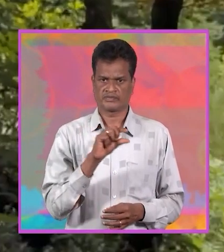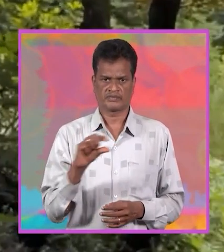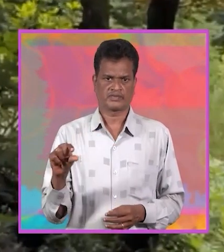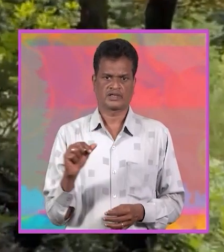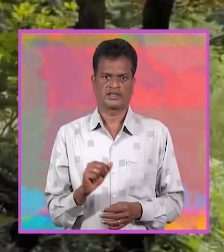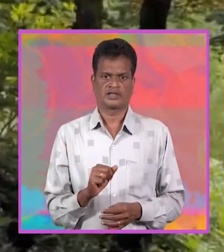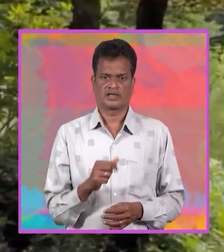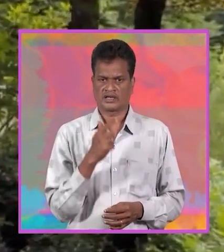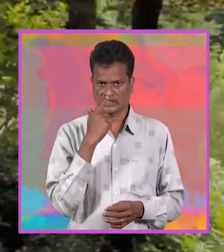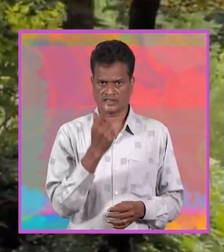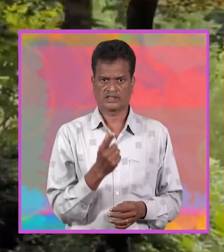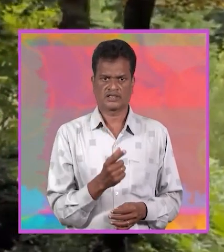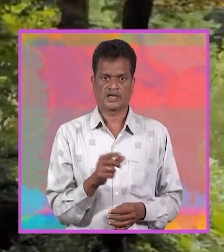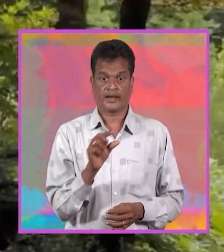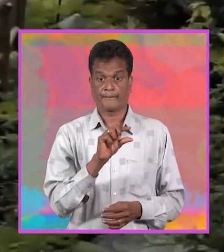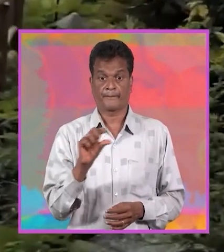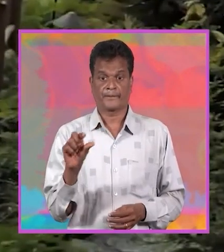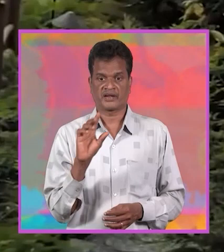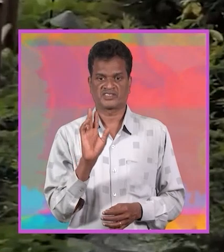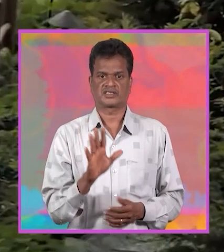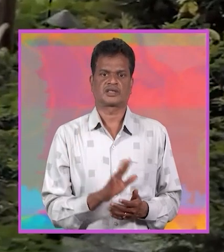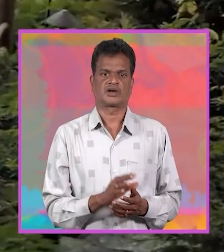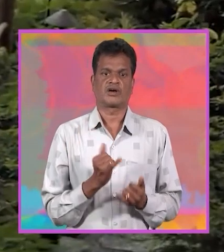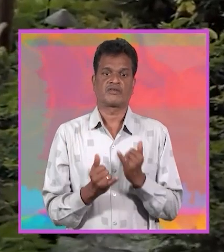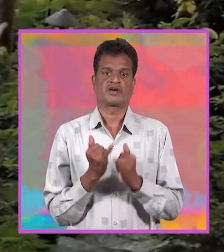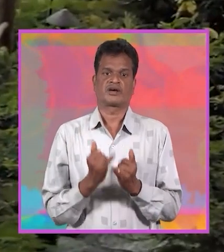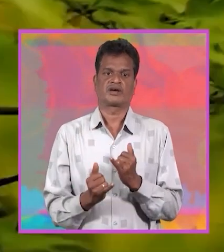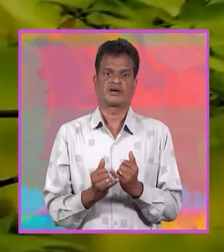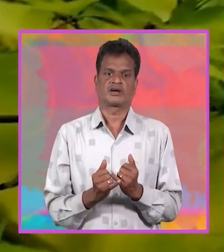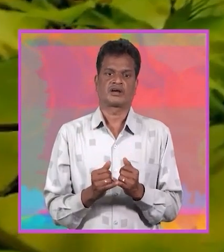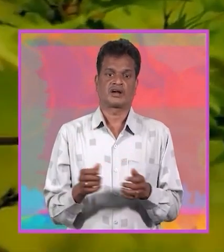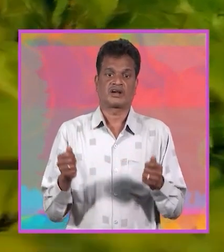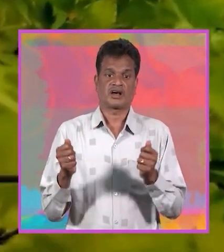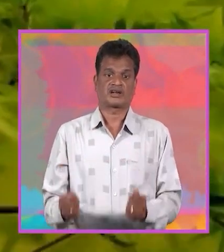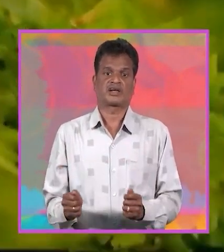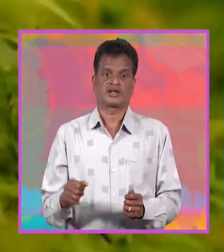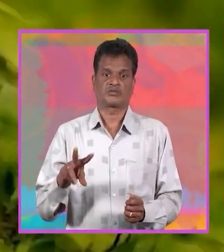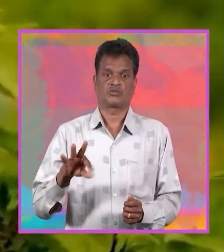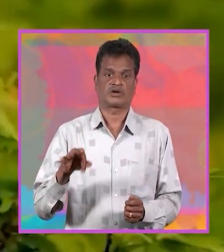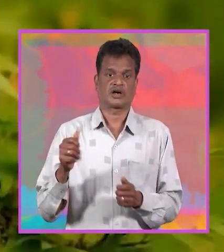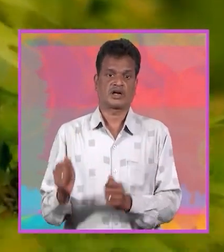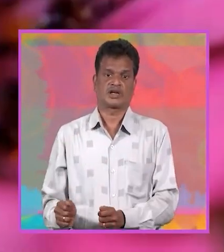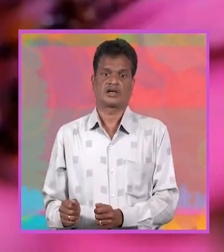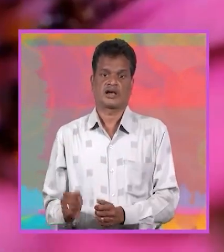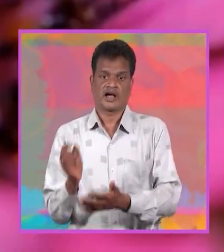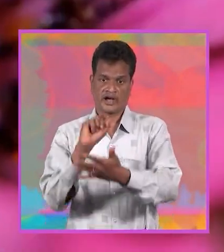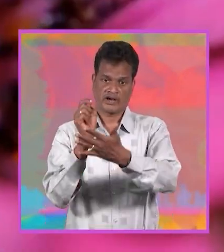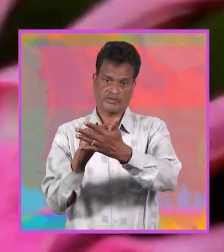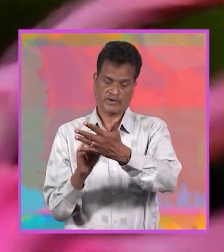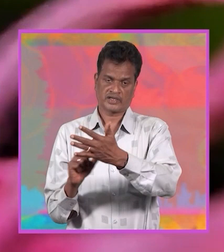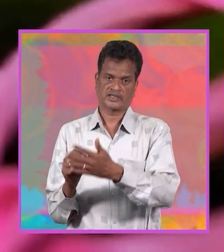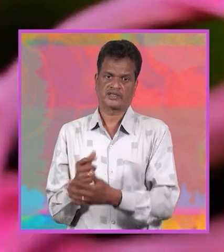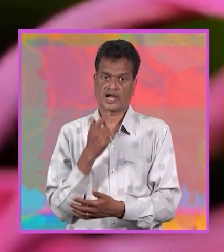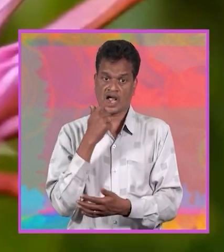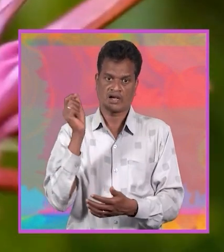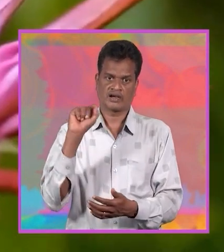கருதி தான் அதுக்கு அந்த பெயர் வச்சுருக்காங்க. உதாரணத்துக்கு நாற்காலி, முக்காலி, கரும்பலகை இப்படிலாம் சொல்லலாம். நாற்காலிக்கு